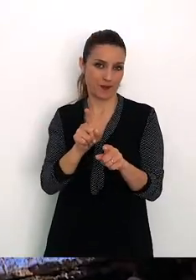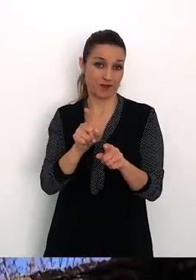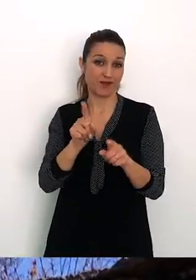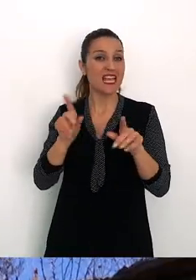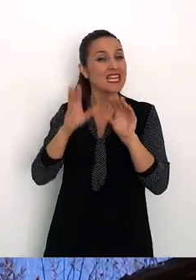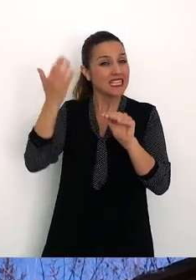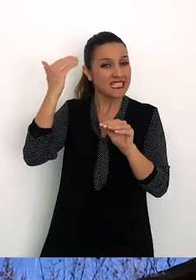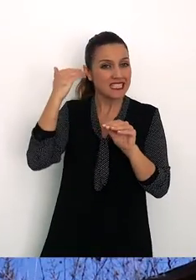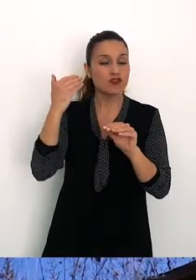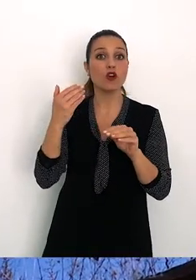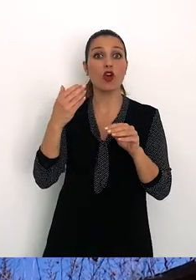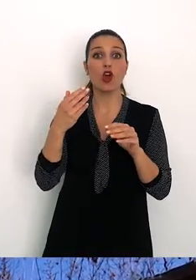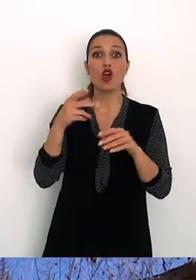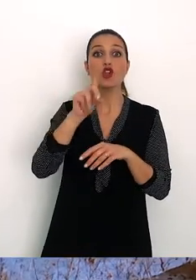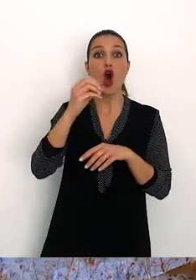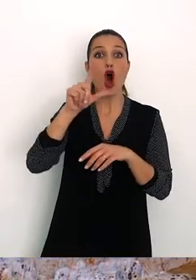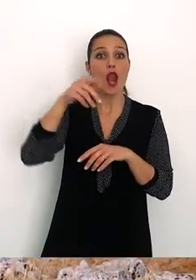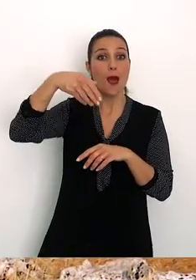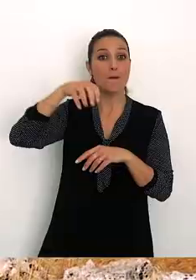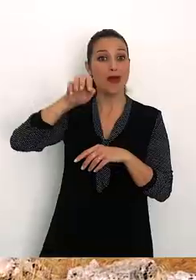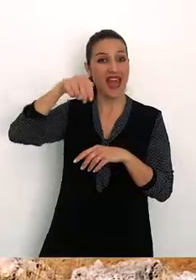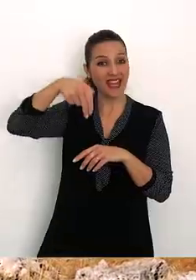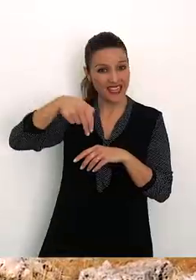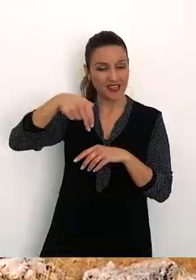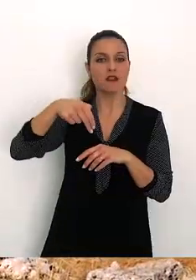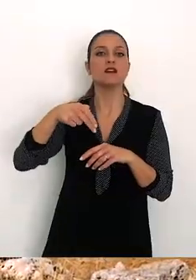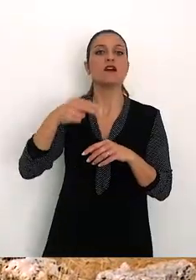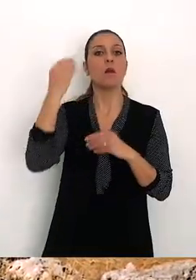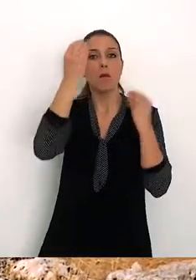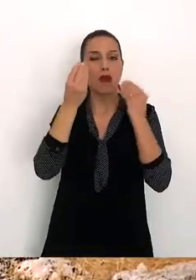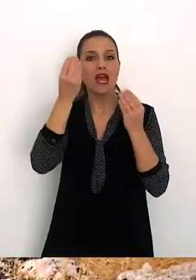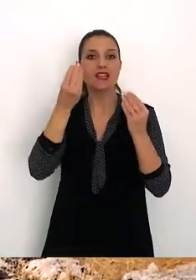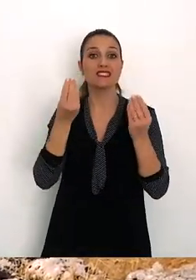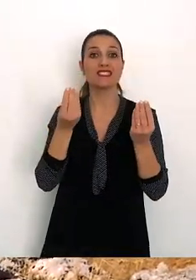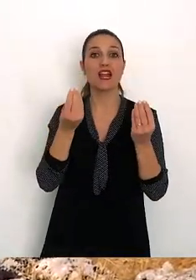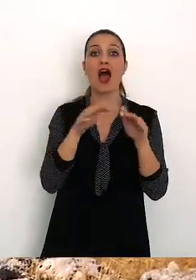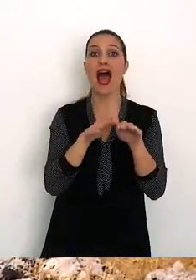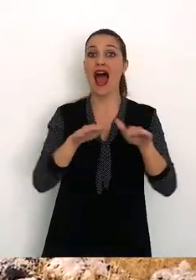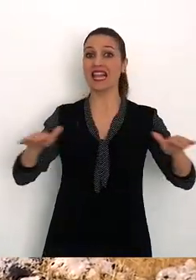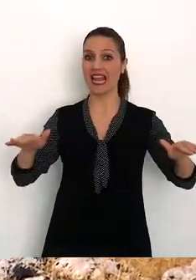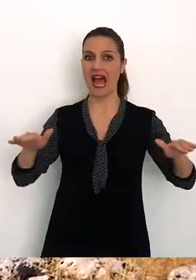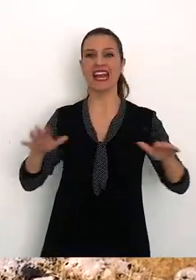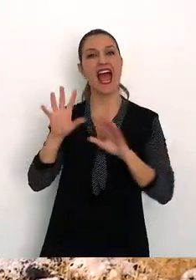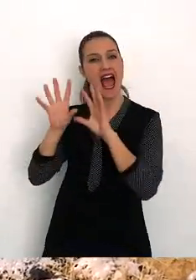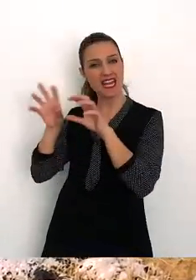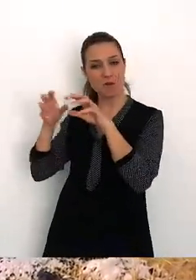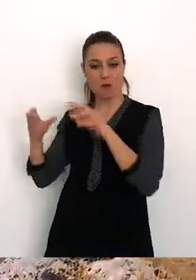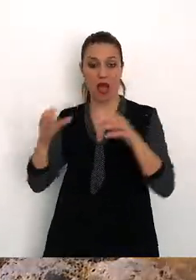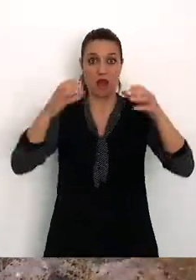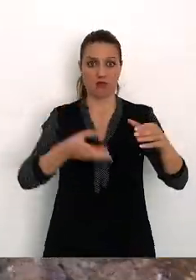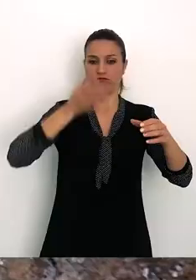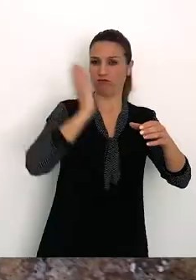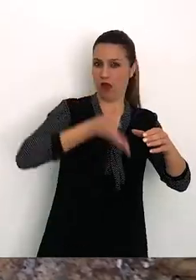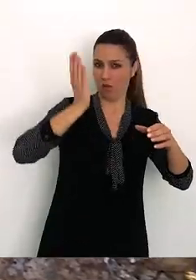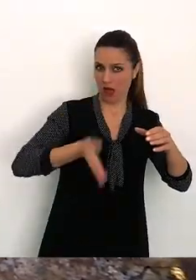L'ipotesi iniziale, di grande fascino, vedeva il dolmen come un altare sacrificale, ma molti studiosi identificano questo